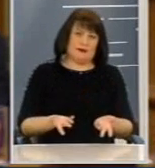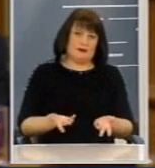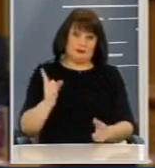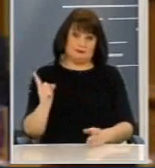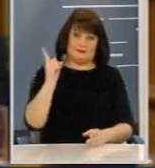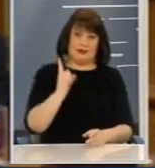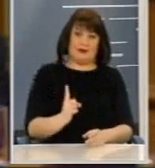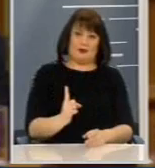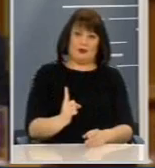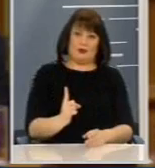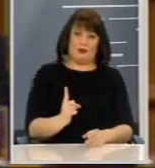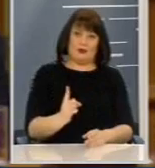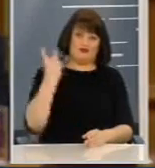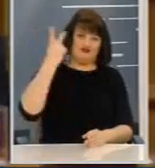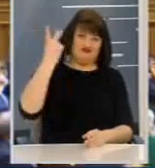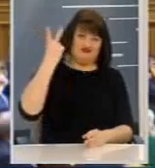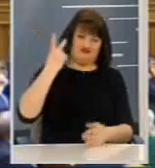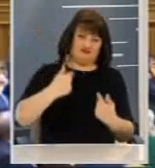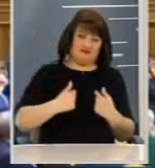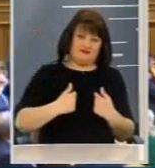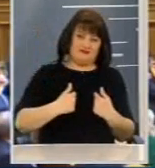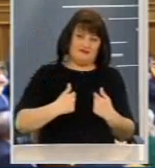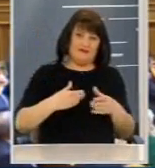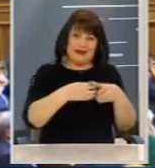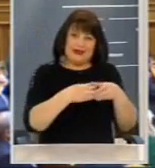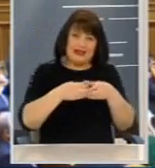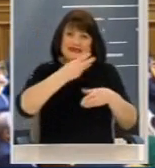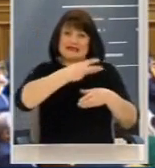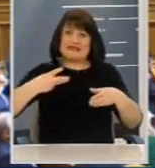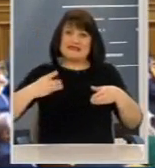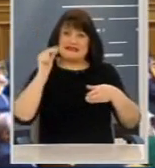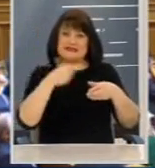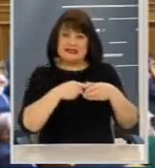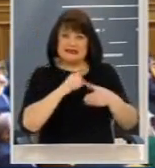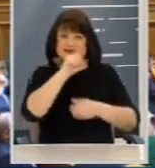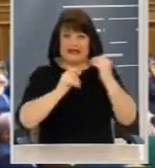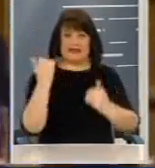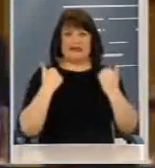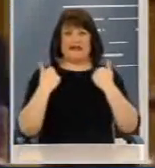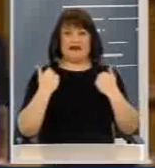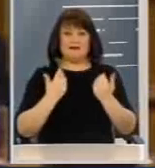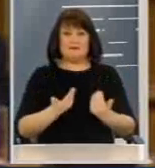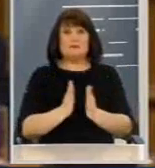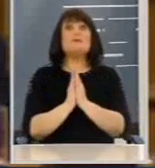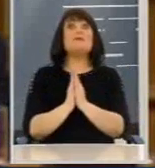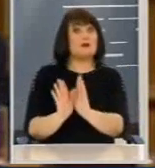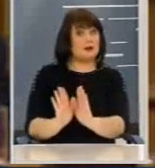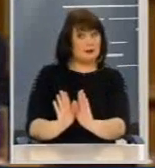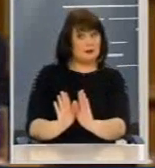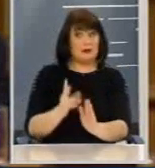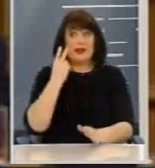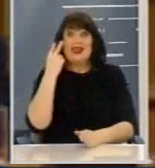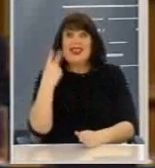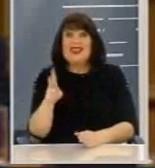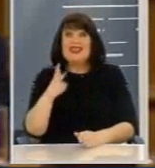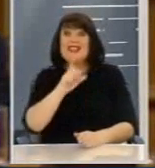να εγκαλέσετε εμένα και την κλειστική ομάδα του ΣΥΡΙΖΑ για ερωτήσεις, θα σας παρακαλούσα να δείτε τις δικές